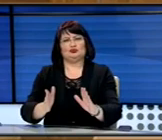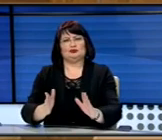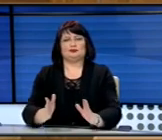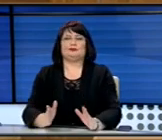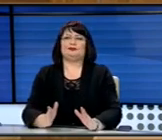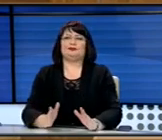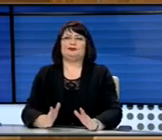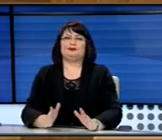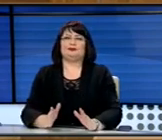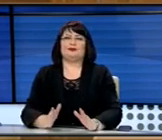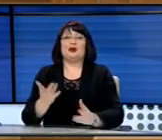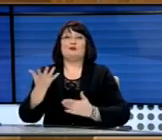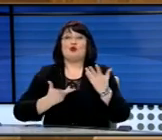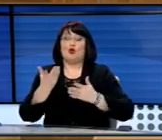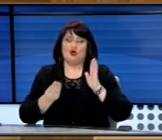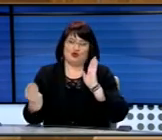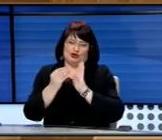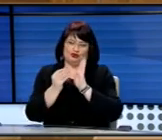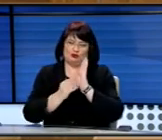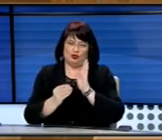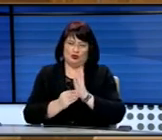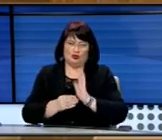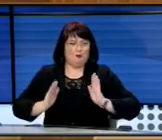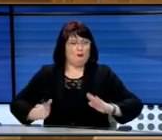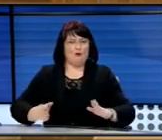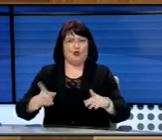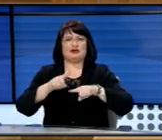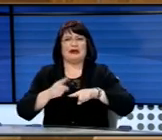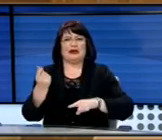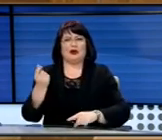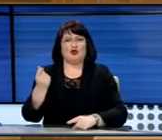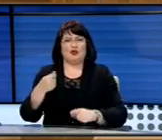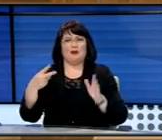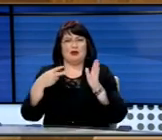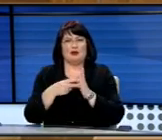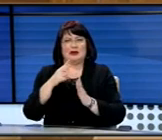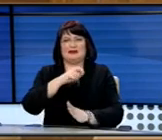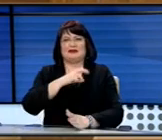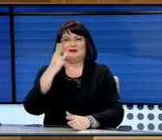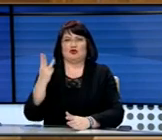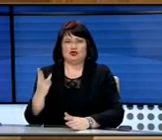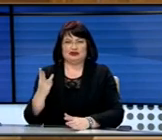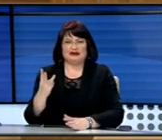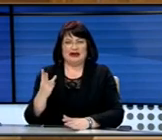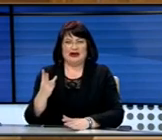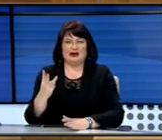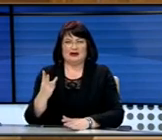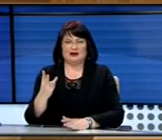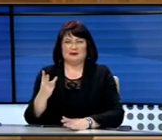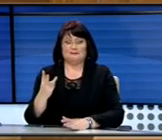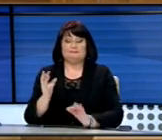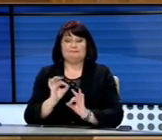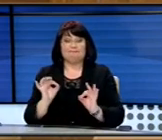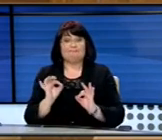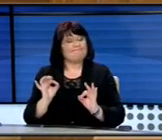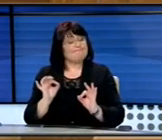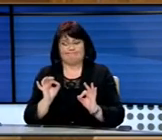που περιλαμβάνονται στον προϋπολογισμό για την πορεία της ελληνικής οικονομίας για το 2023, είναι εξαιρετικά